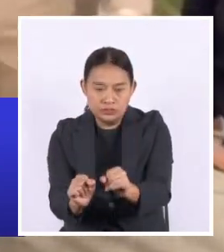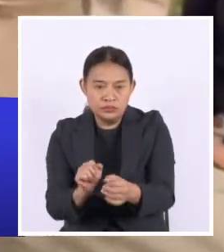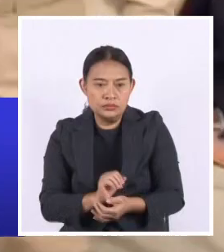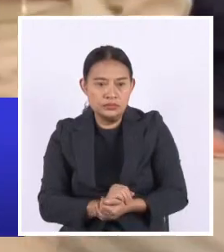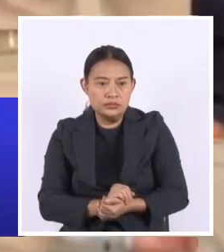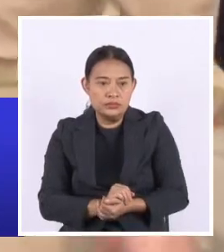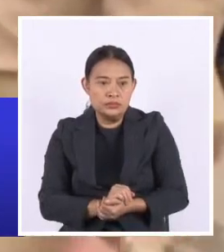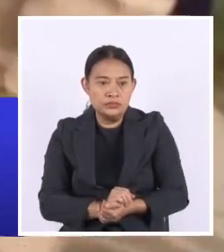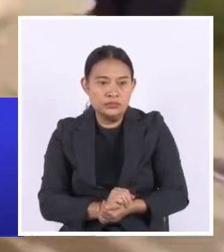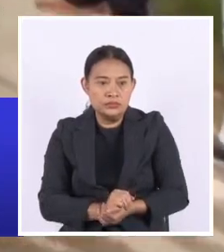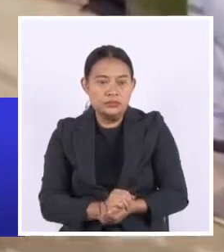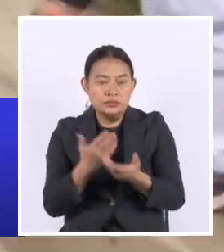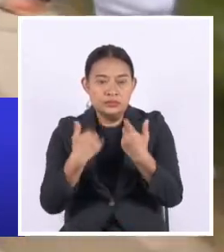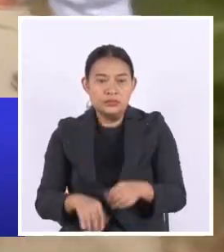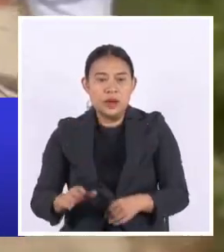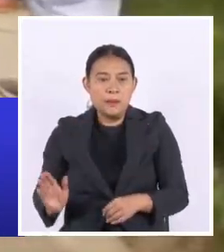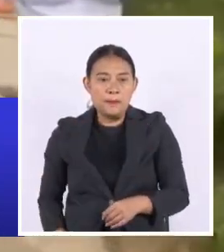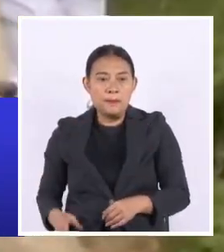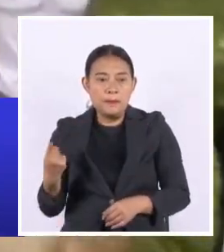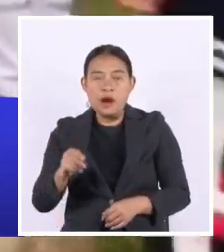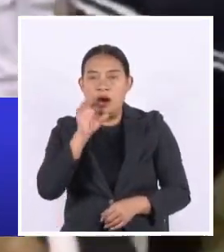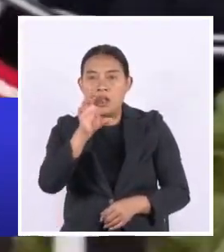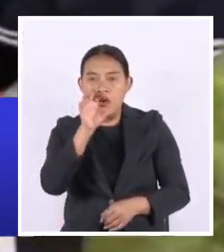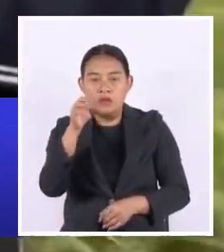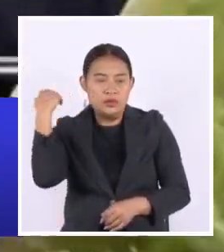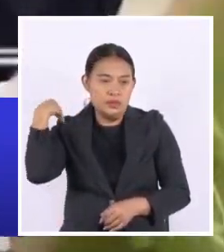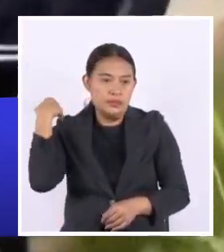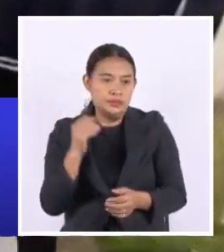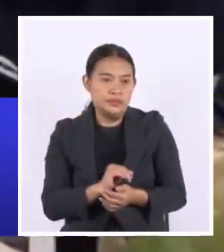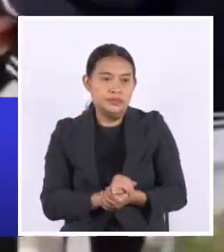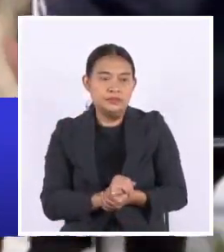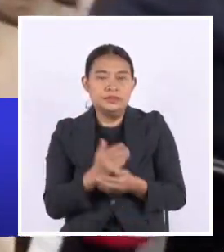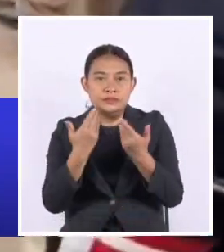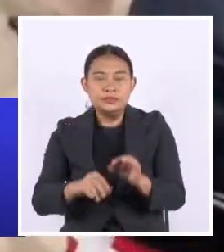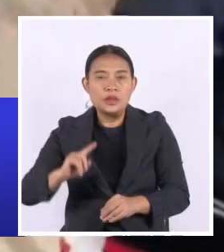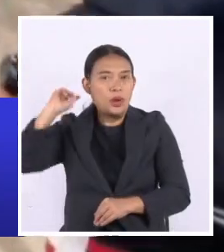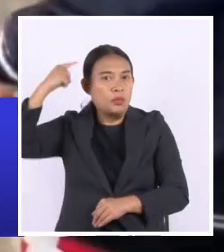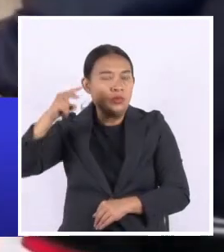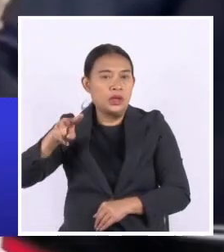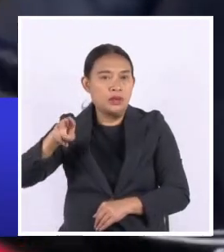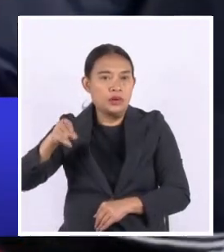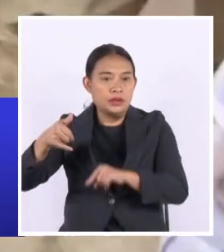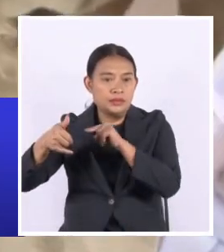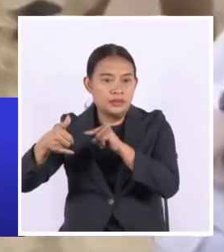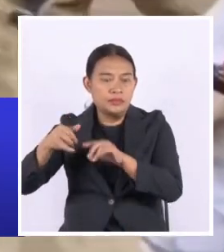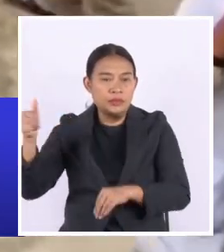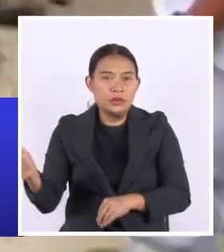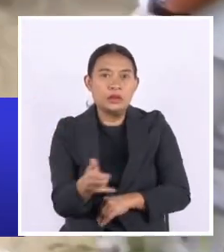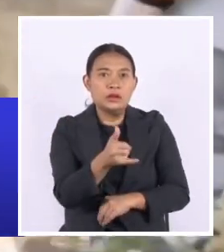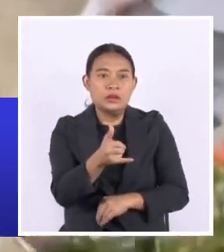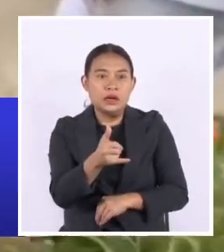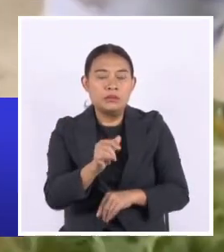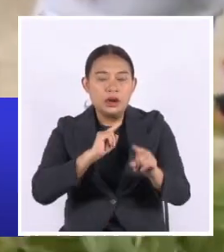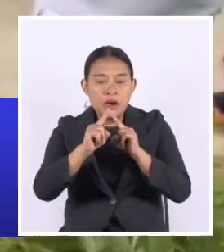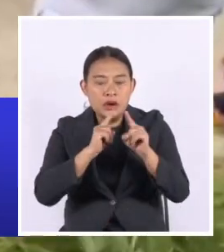ใช่ครับ นี่ค่ะแล้วหมาดุด้วยค่ะนี่ในที่สุดเนี่ยนะคะคุณผู้ชมจูเลียที่เป็นภรรยานะคะก็เข้ามาเกลี้ยกล่อมแล้วเล